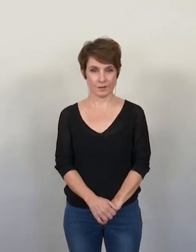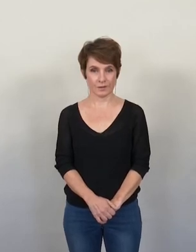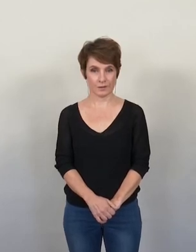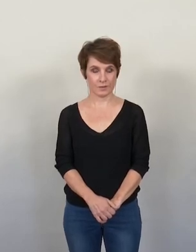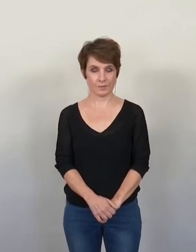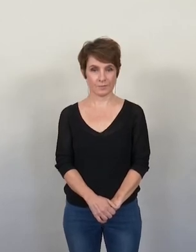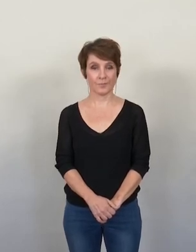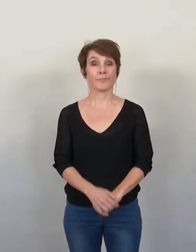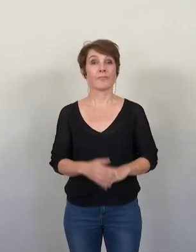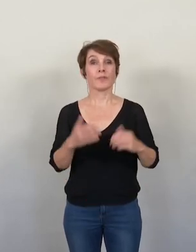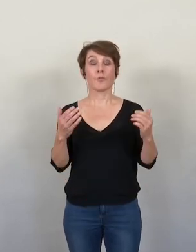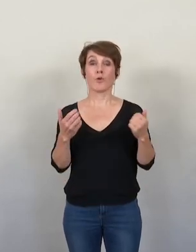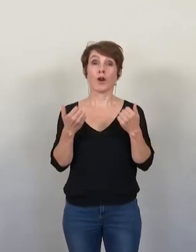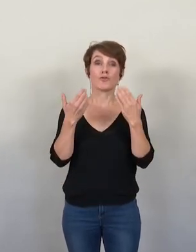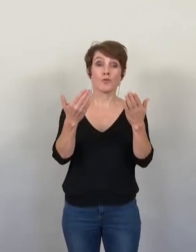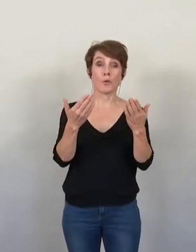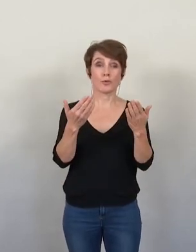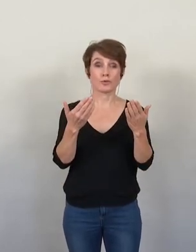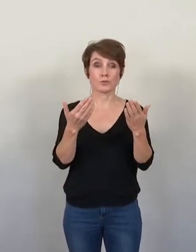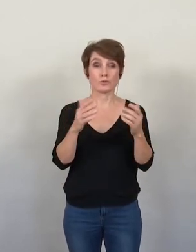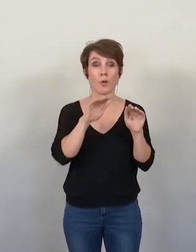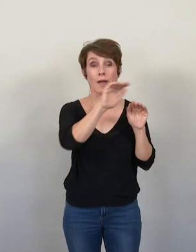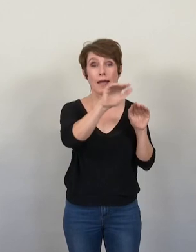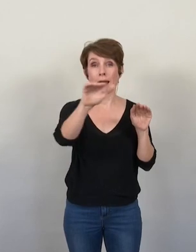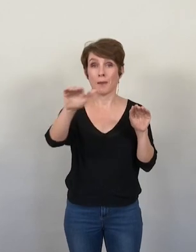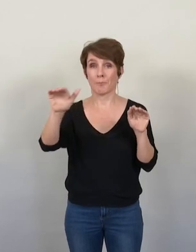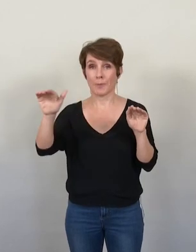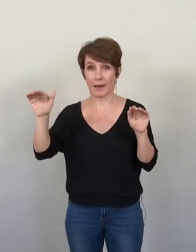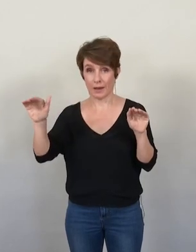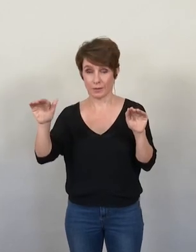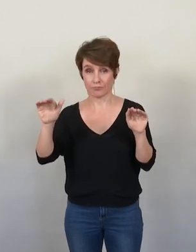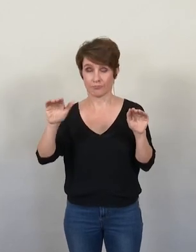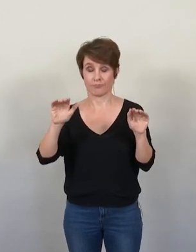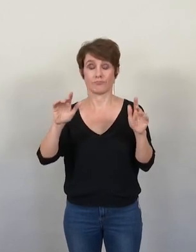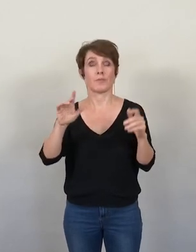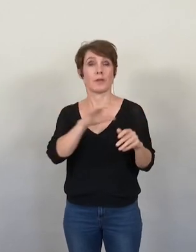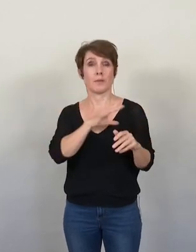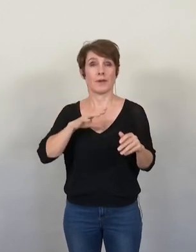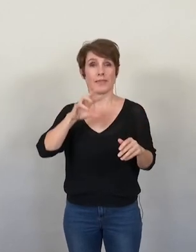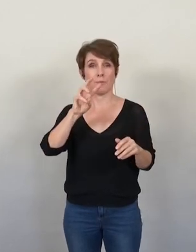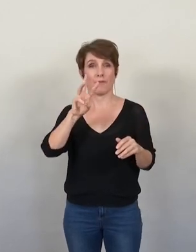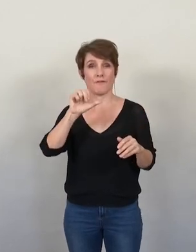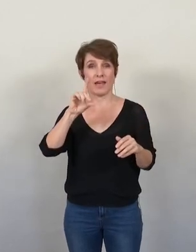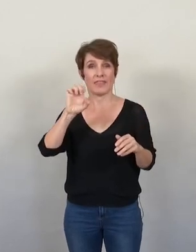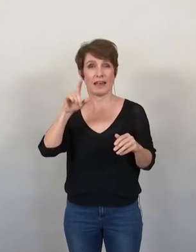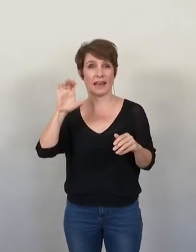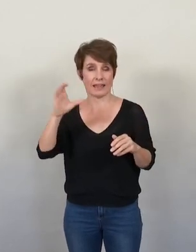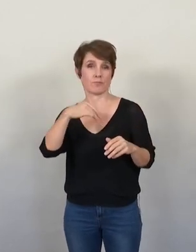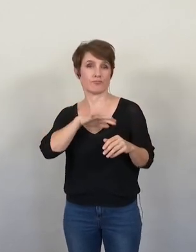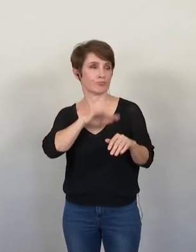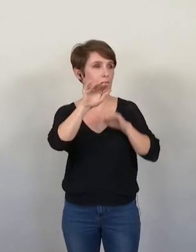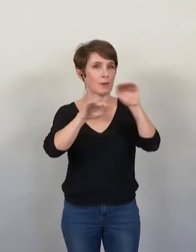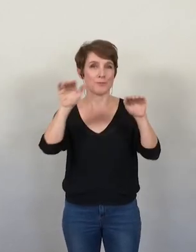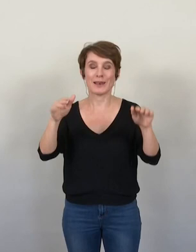je vous propose que nous fassions l'appel mod vadelec va procéder à l'appel bonjour à toutes et